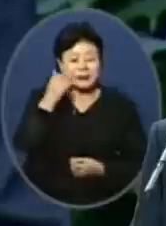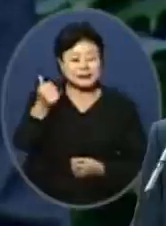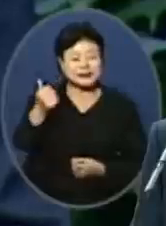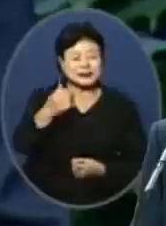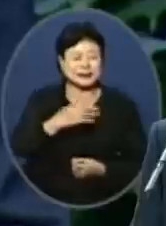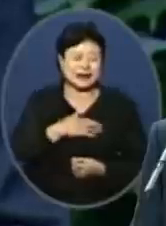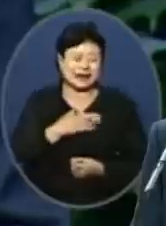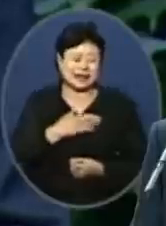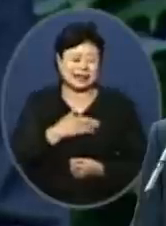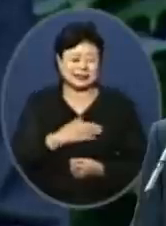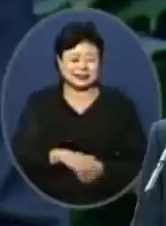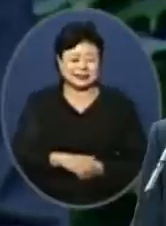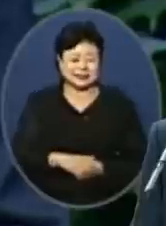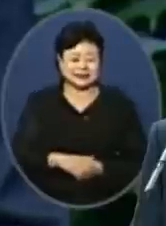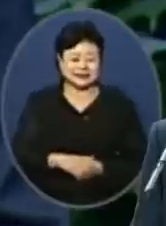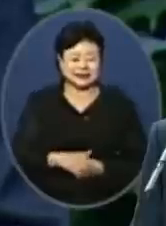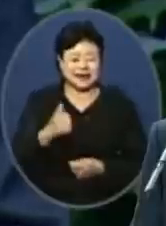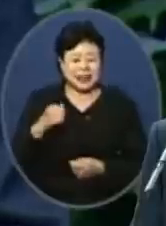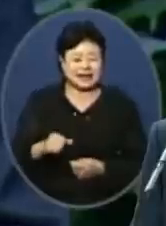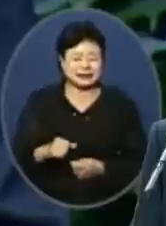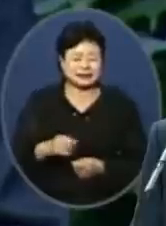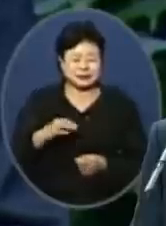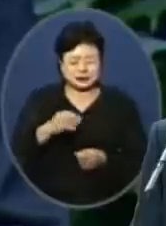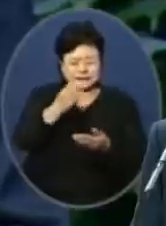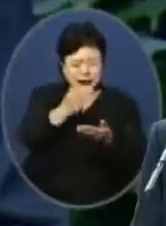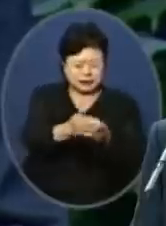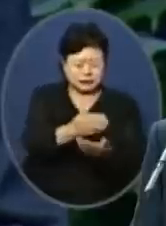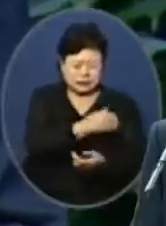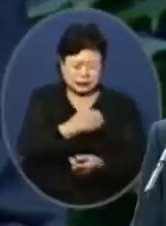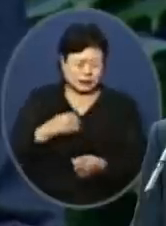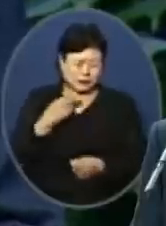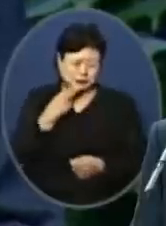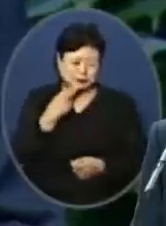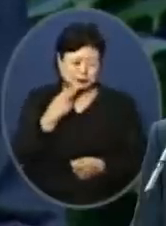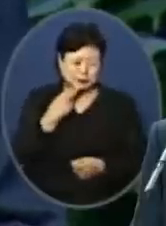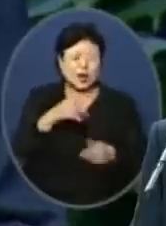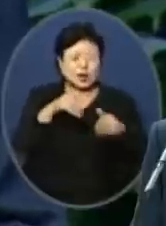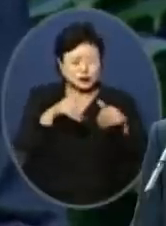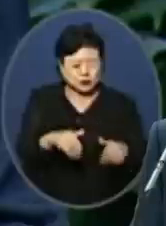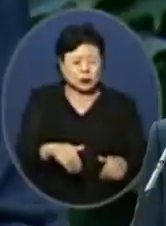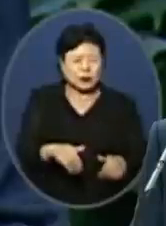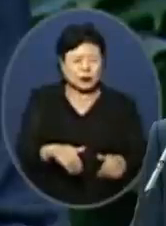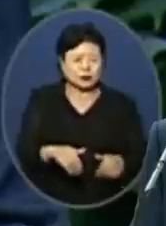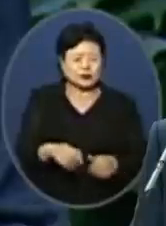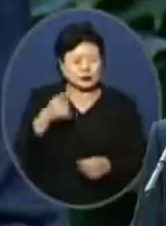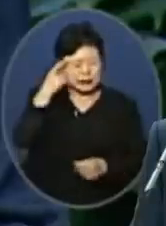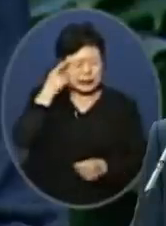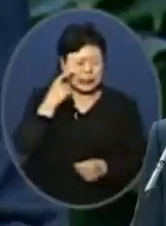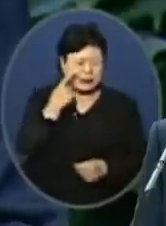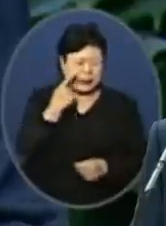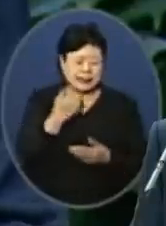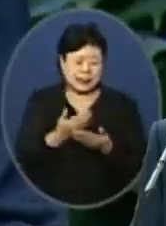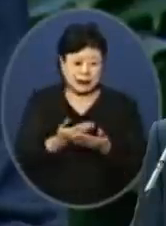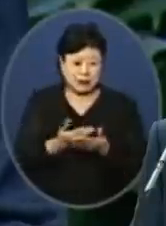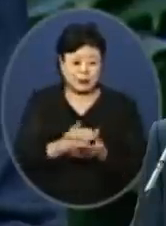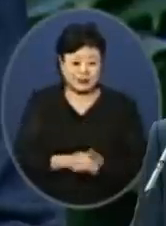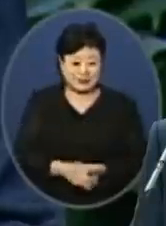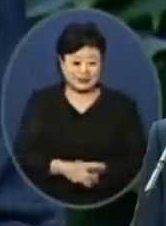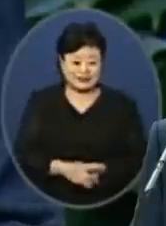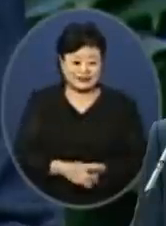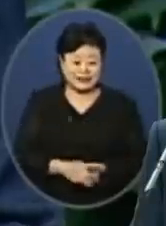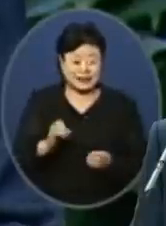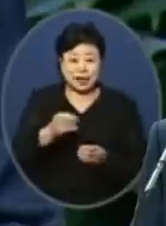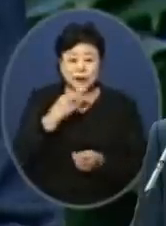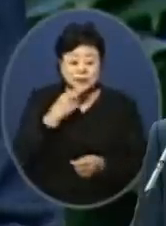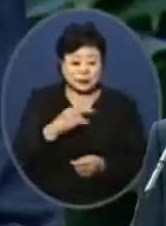아버지에게 나는 아들로 일컬음을 받을 자격이 없으니 종 중에 하나로 봐주시옵소서.